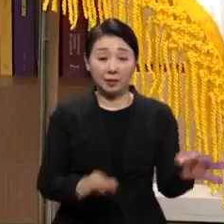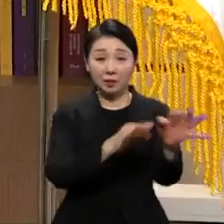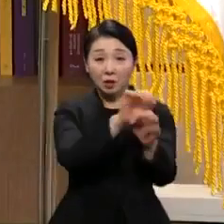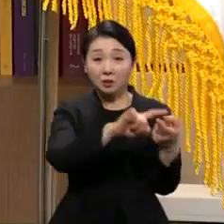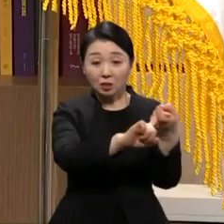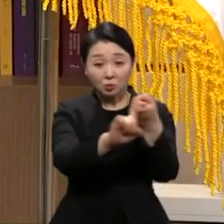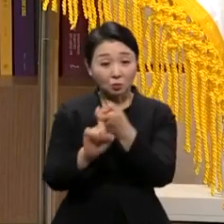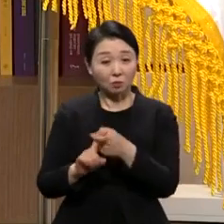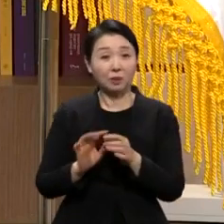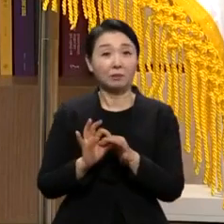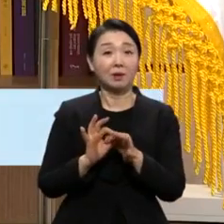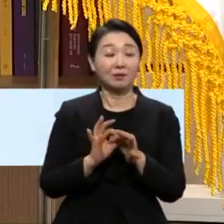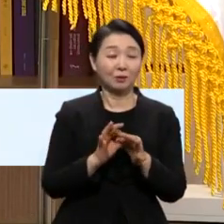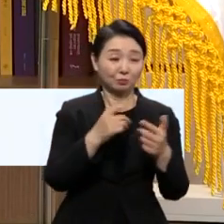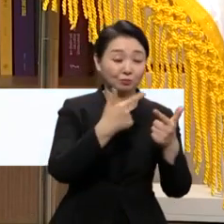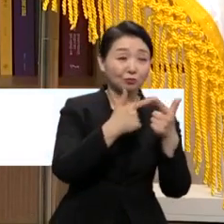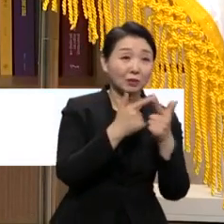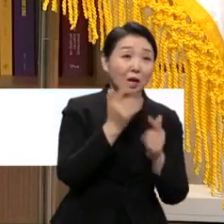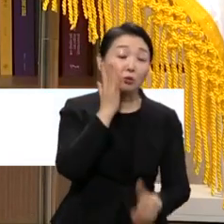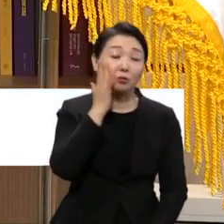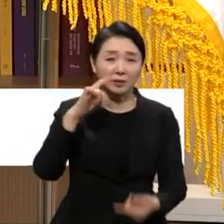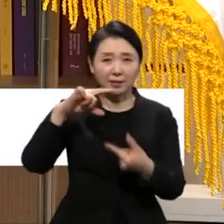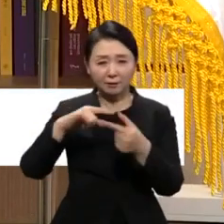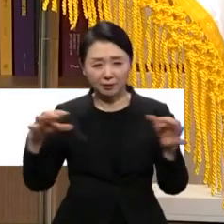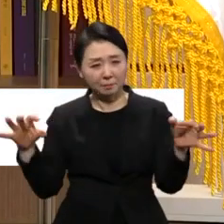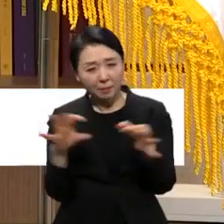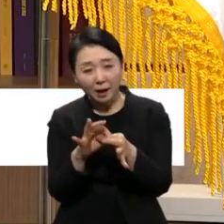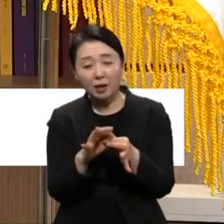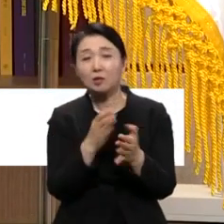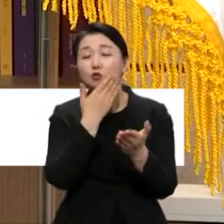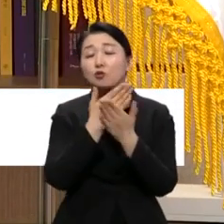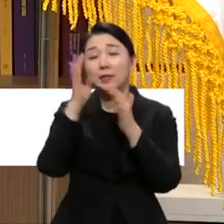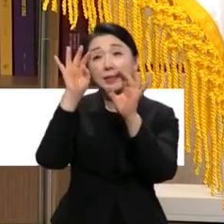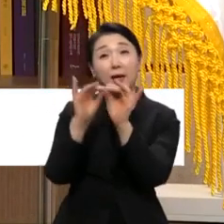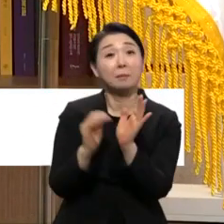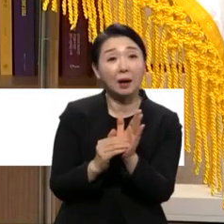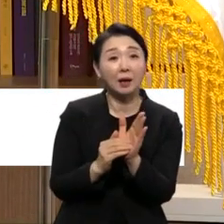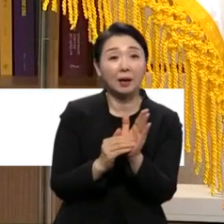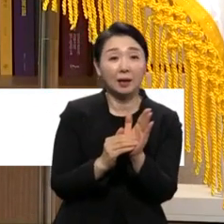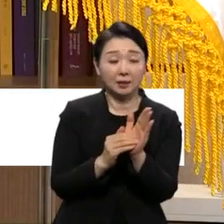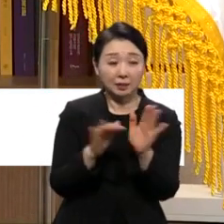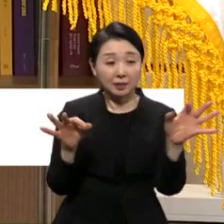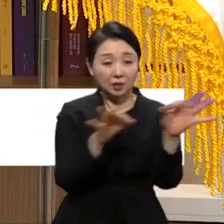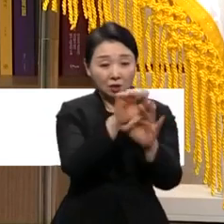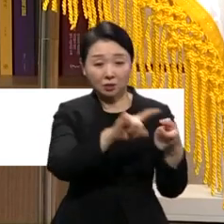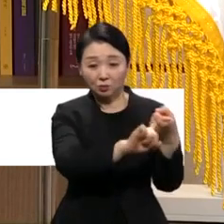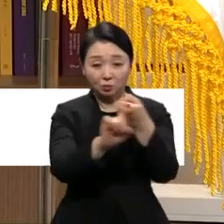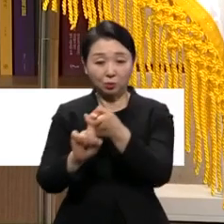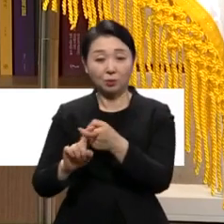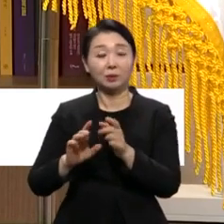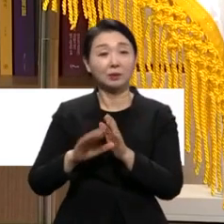경제동맹에 관해서는 부울경이 이견이 없습니다. 그래서 경제동맹은 이번에